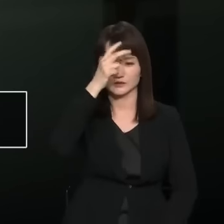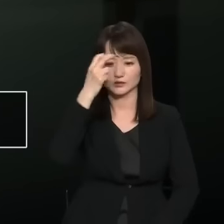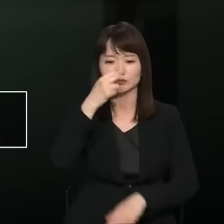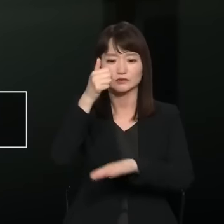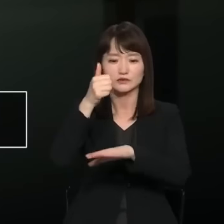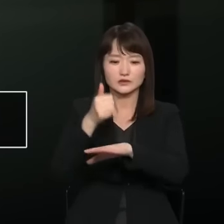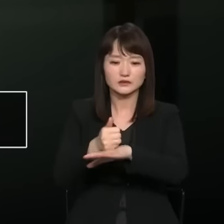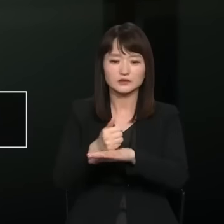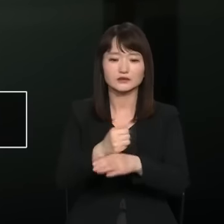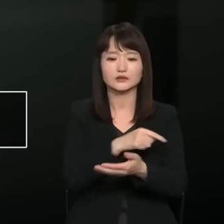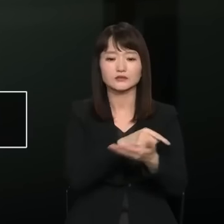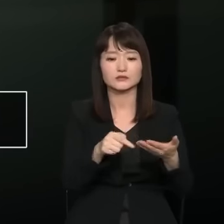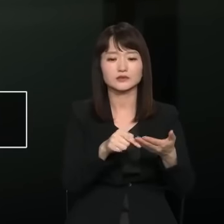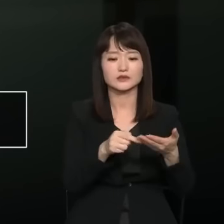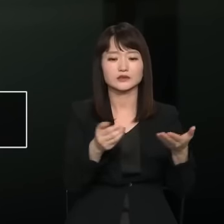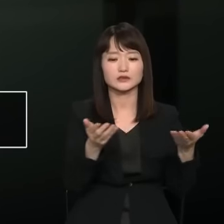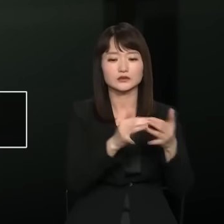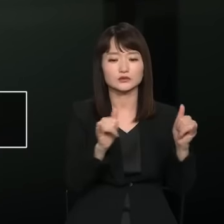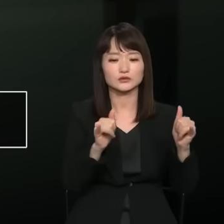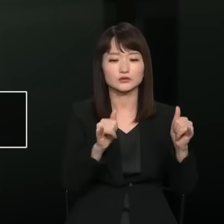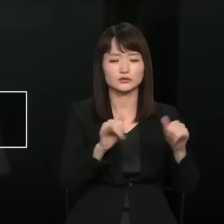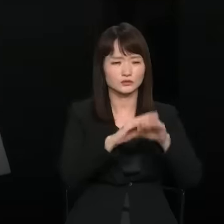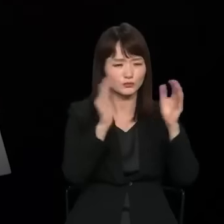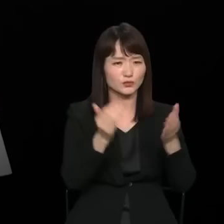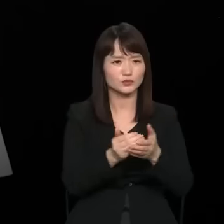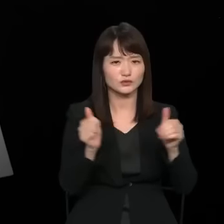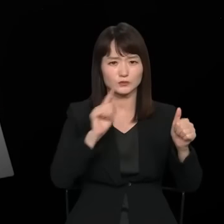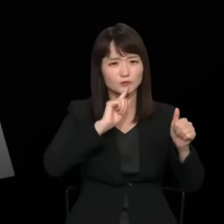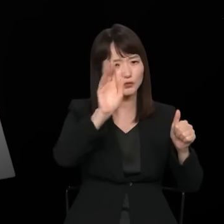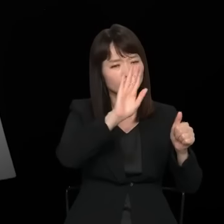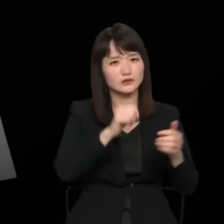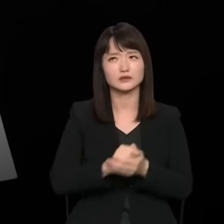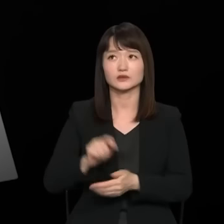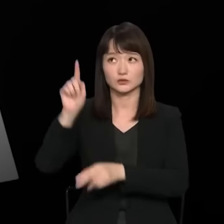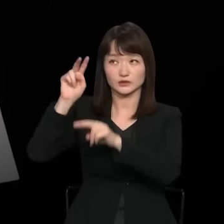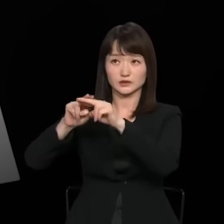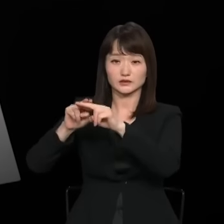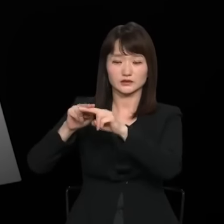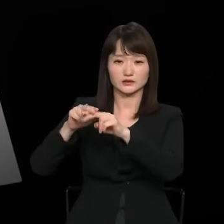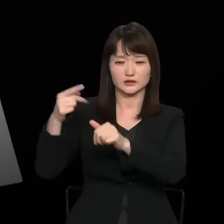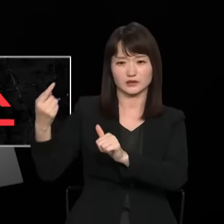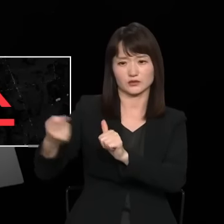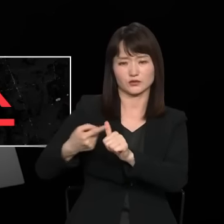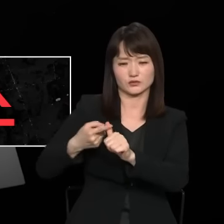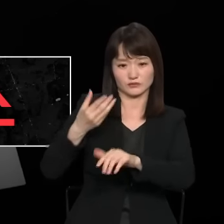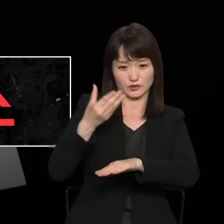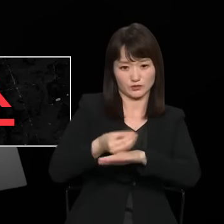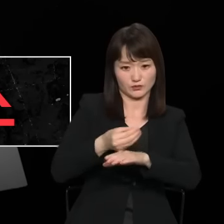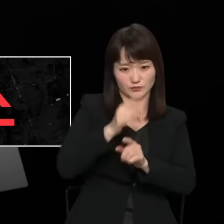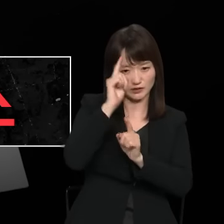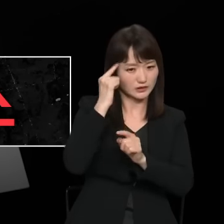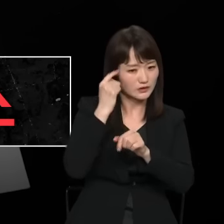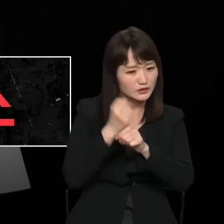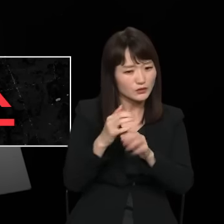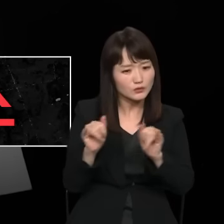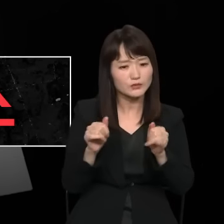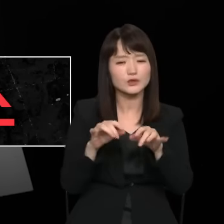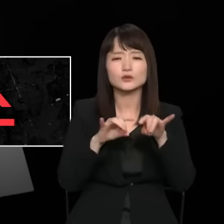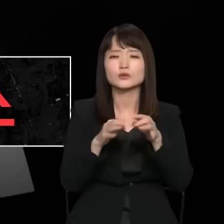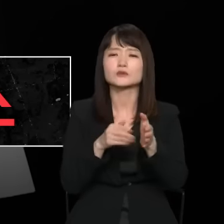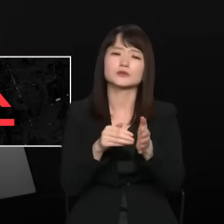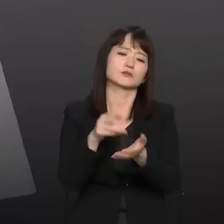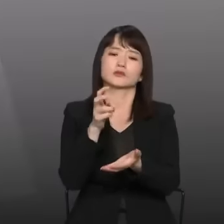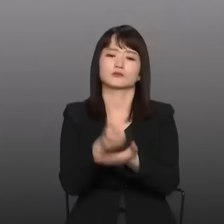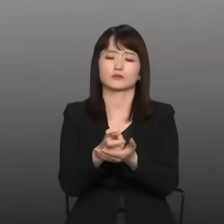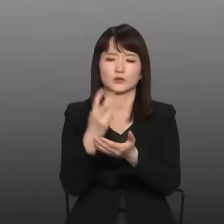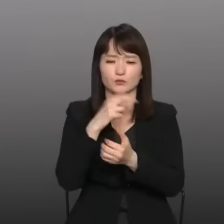결과 피해 주장 직원들은 모두 불기소됐습니다. 상사의 욕설을 녹음한 이 연구원만 통신비밀보호법 위반 혐의로